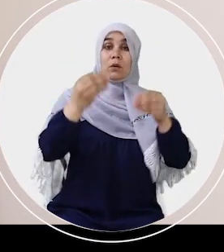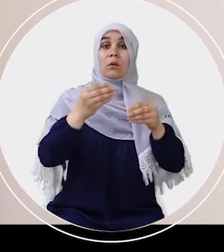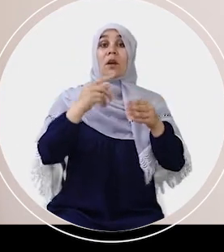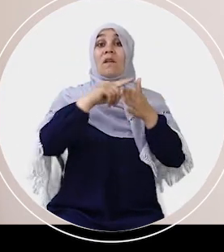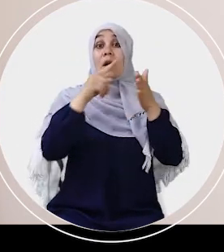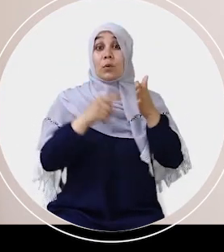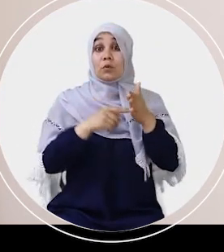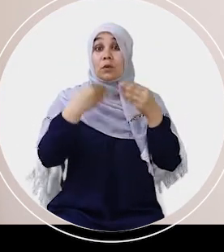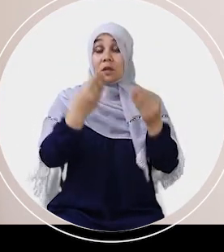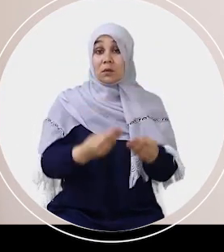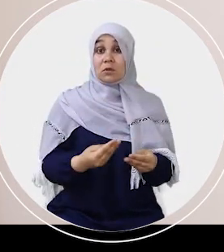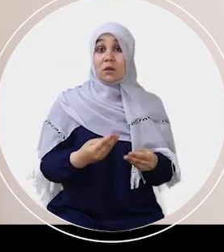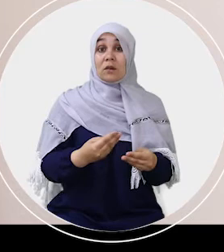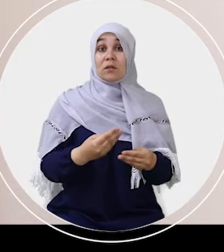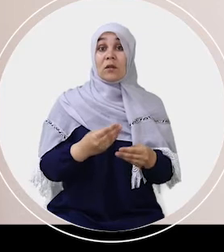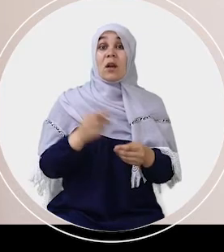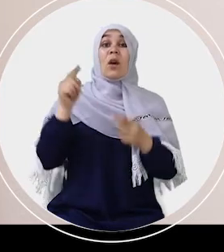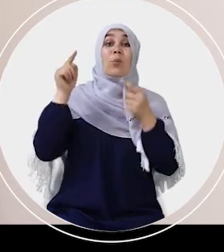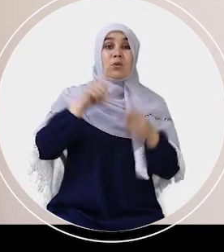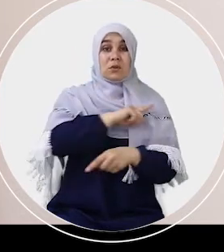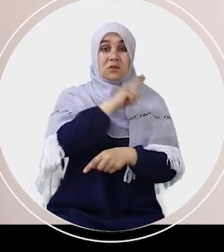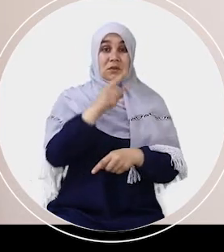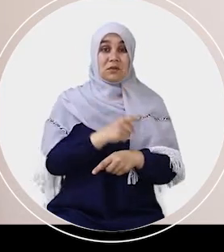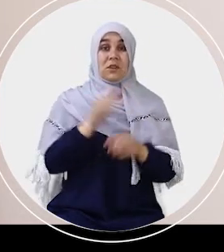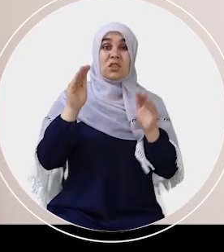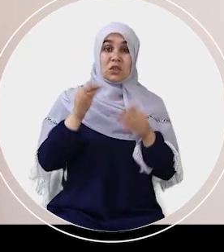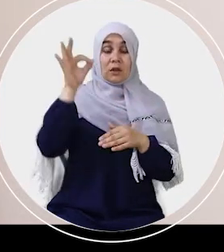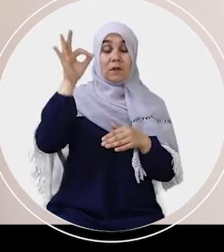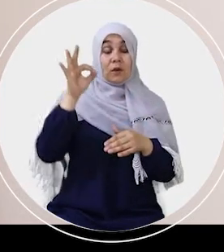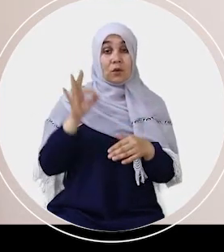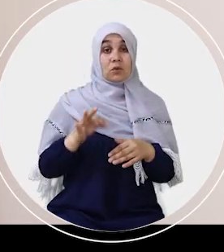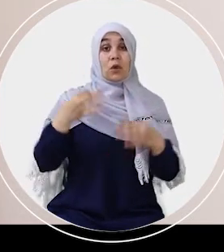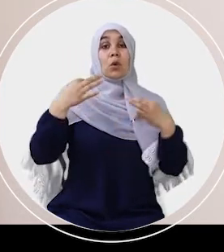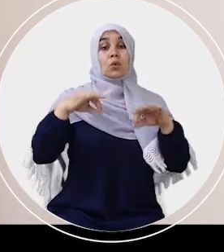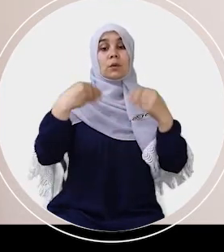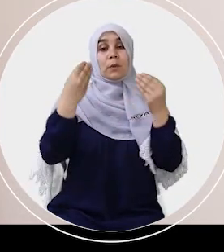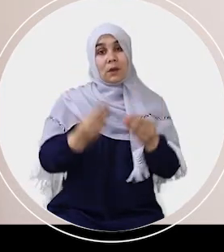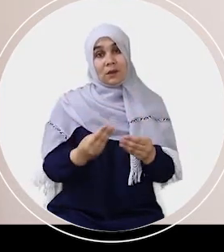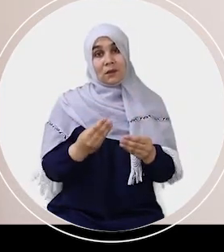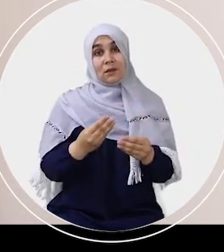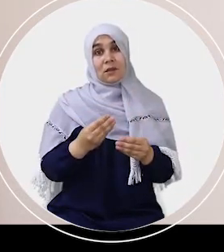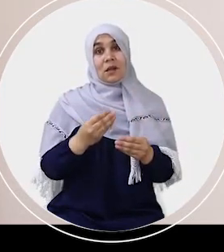savollarga qattiq qarshi, juda ham kichkina foiz, ruxsat beradiganda